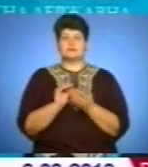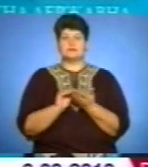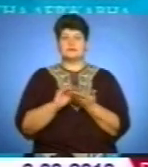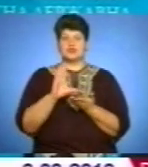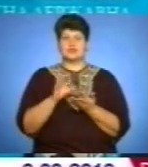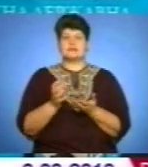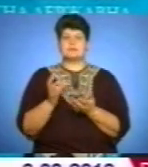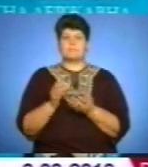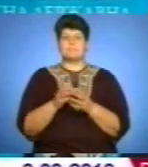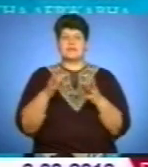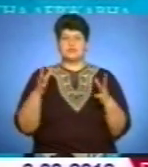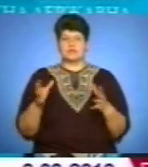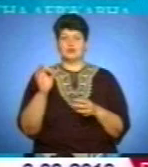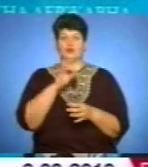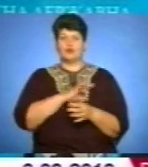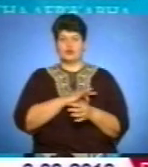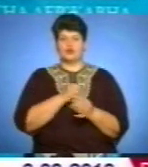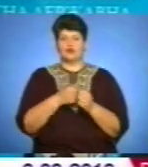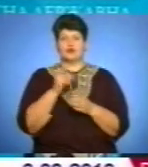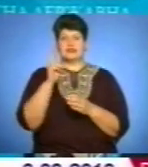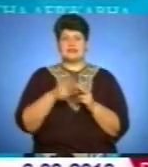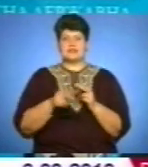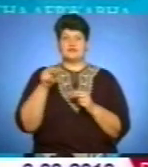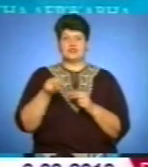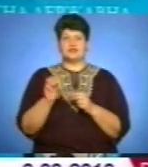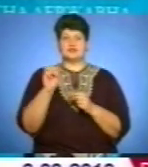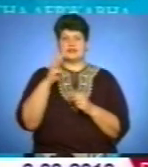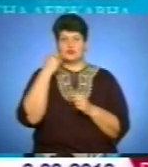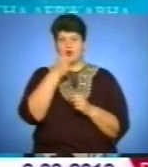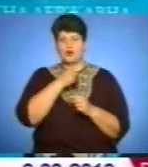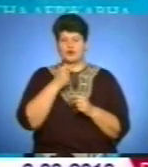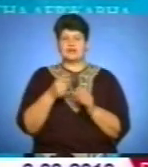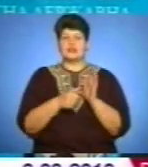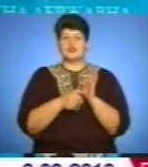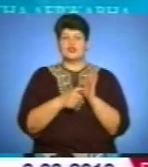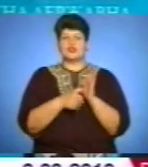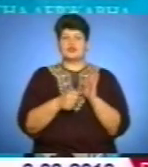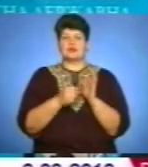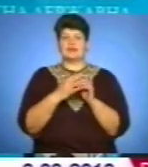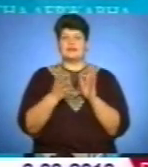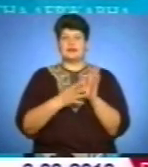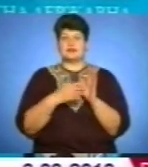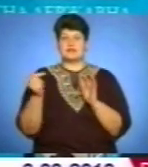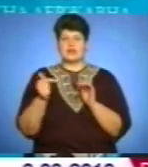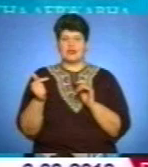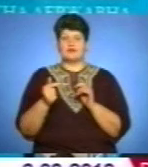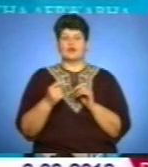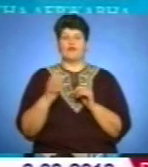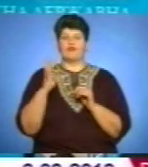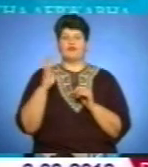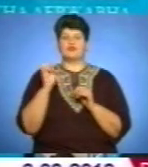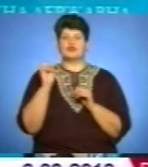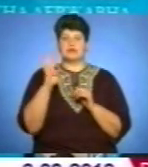кінця нинішнього 2013 року на 619 гривнів, у 2014